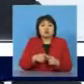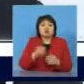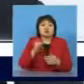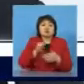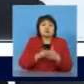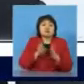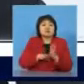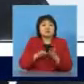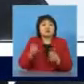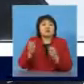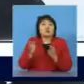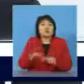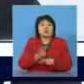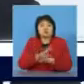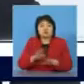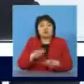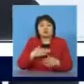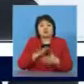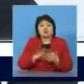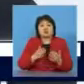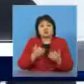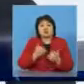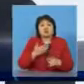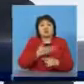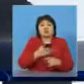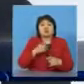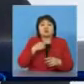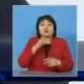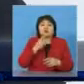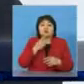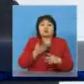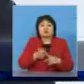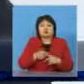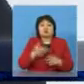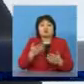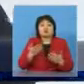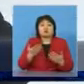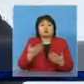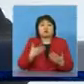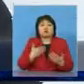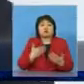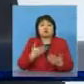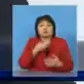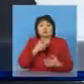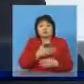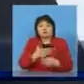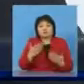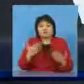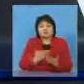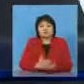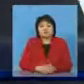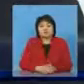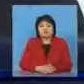себепсіз қойып кетуге жағдай жасамаңыз. Бізге кедергі келтіреді и көп қиындықтар туғызады